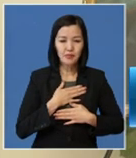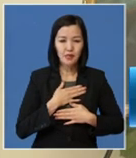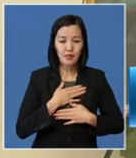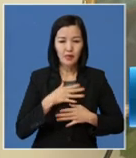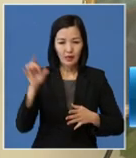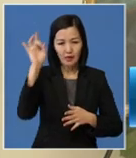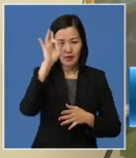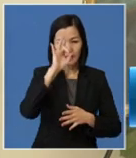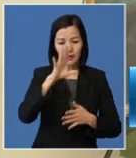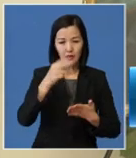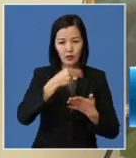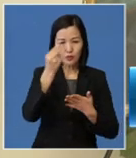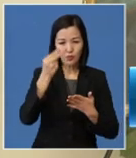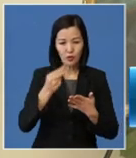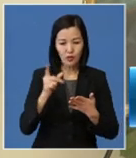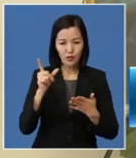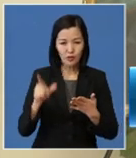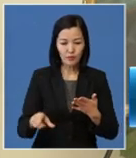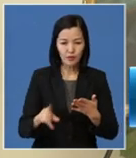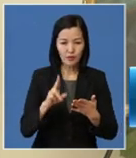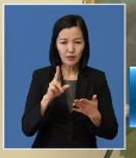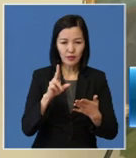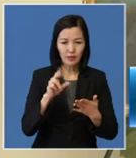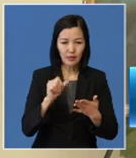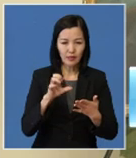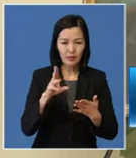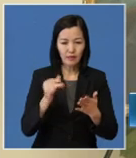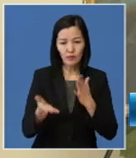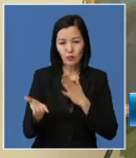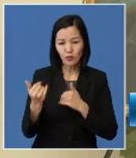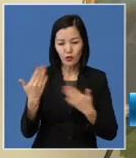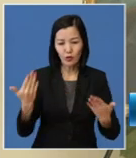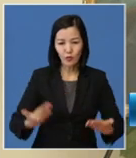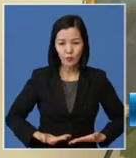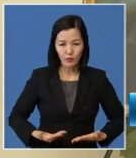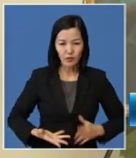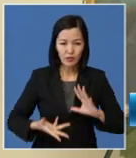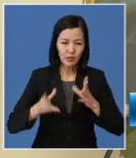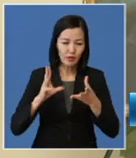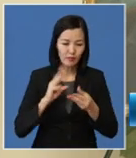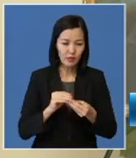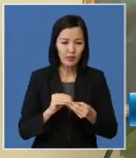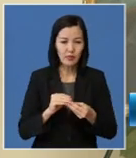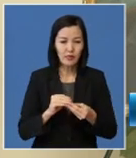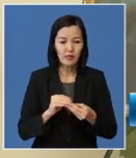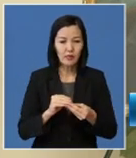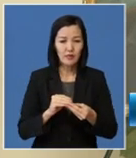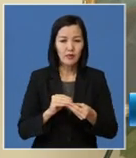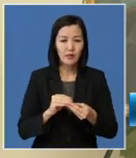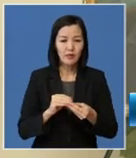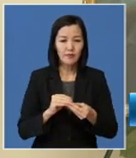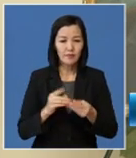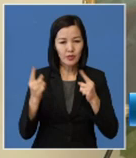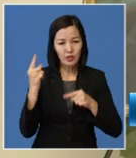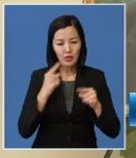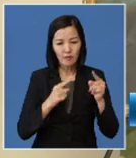атақты атамыз, суретші атамыздың өткен өмірін және сол кісінің өзінің шығармашылық